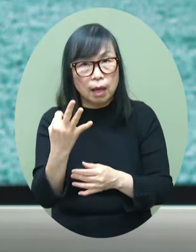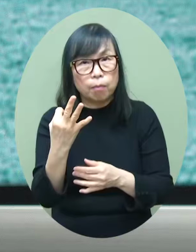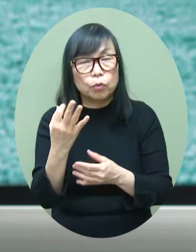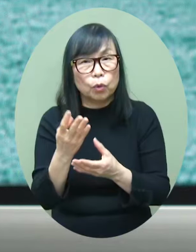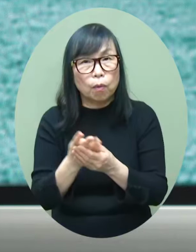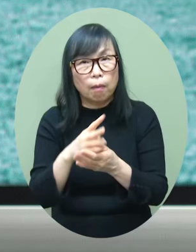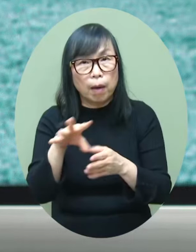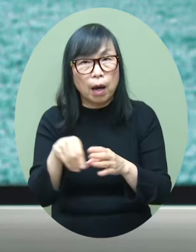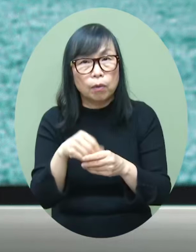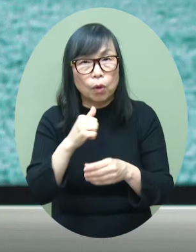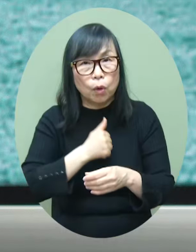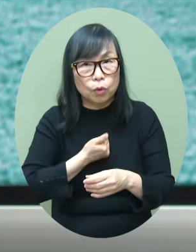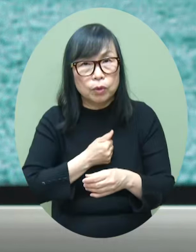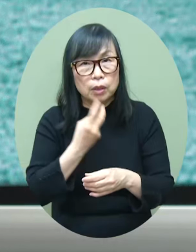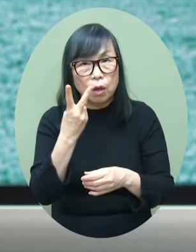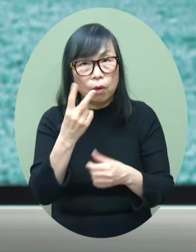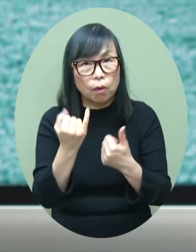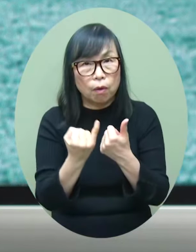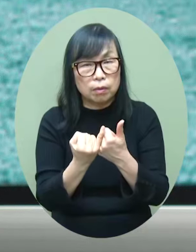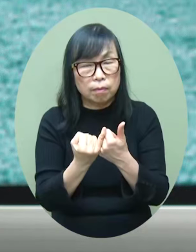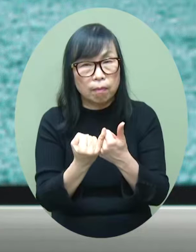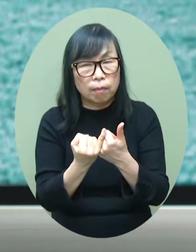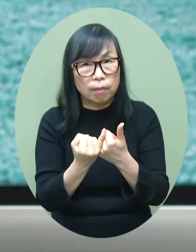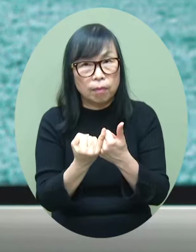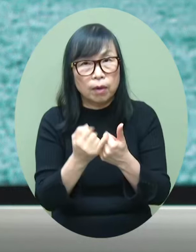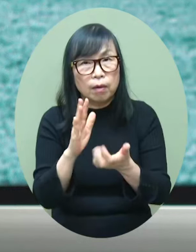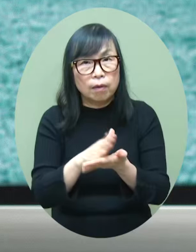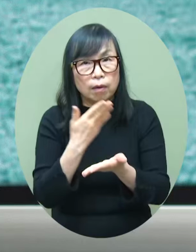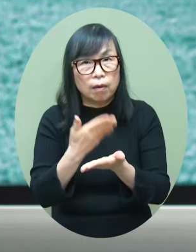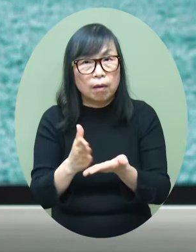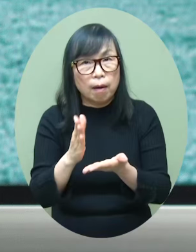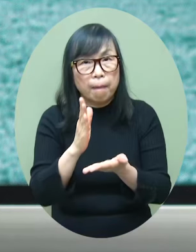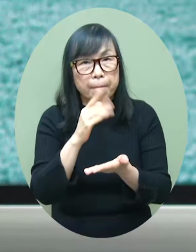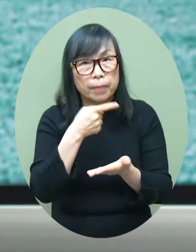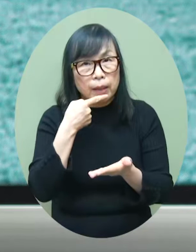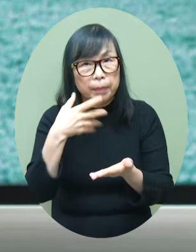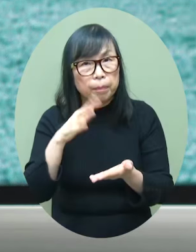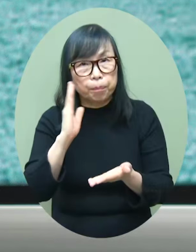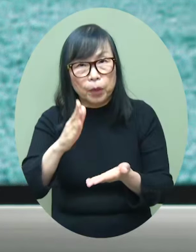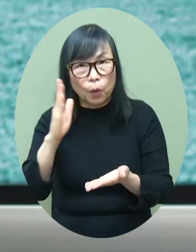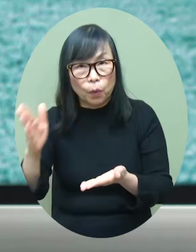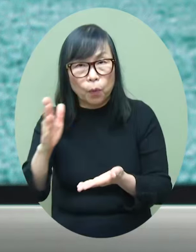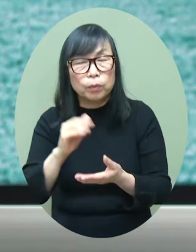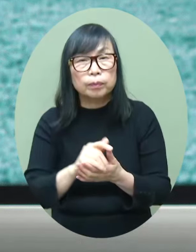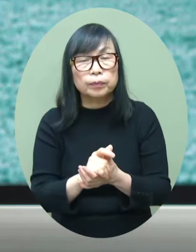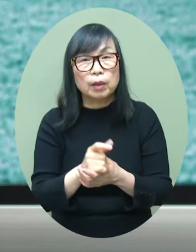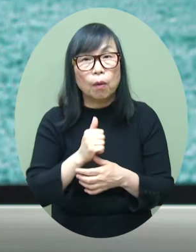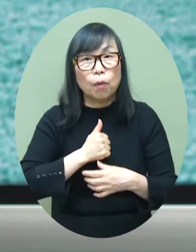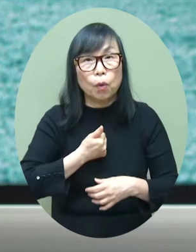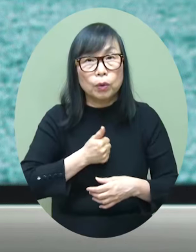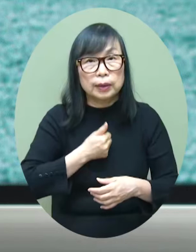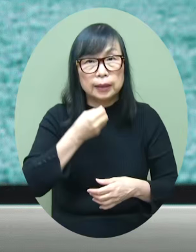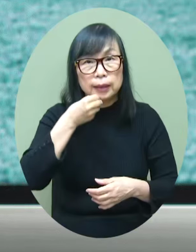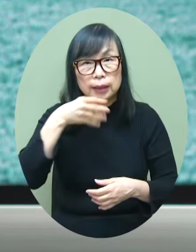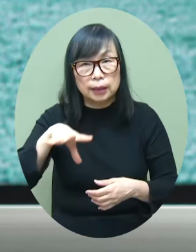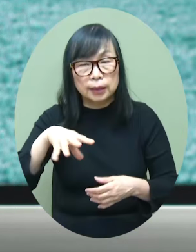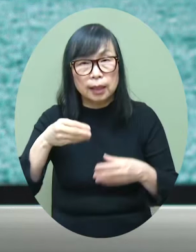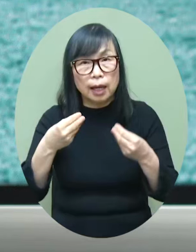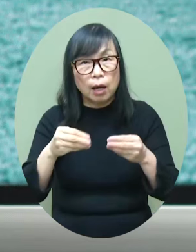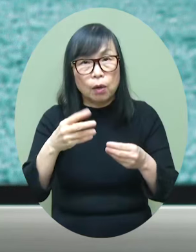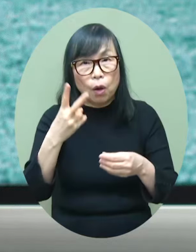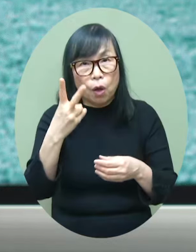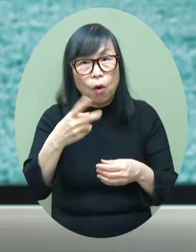咁包括一個老師同埋2個學生，就係分別係唔同班級嘅。咁個老師就曾經教過嗰2個